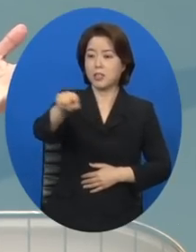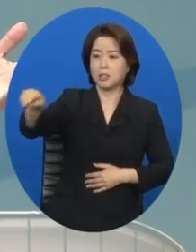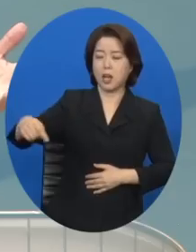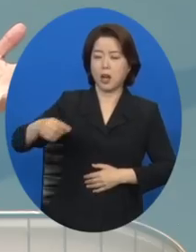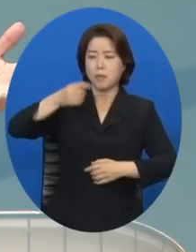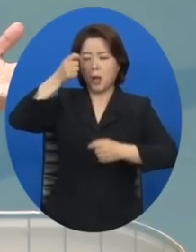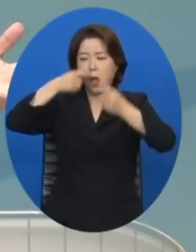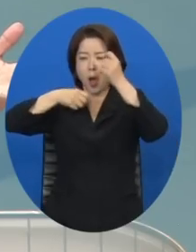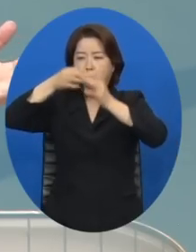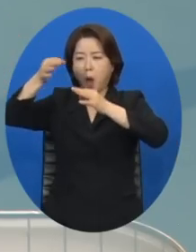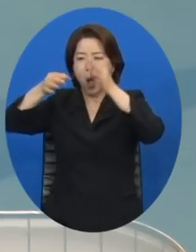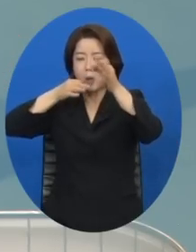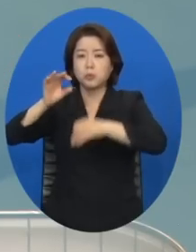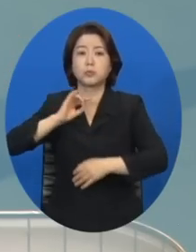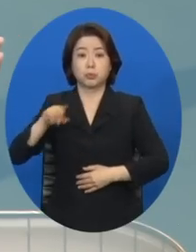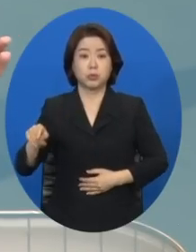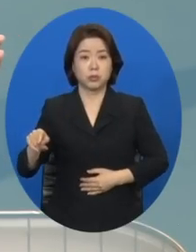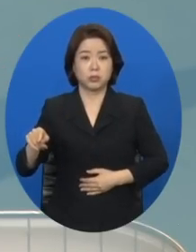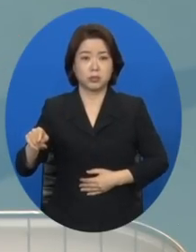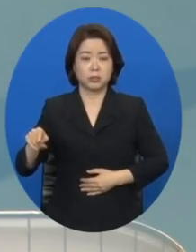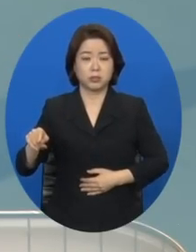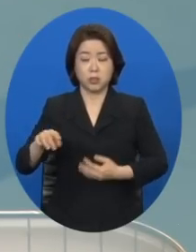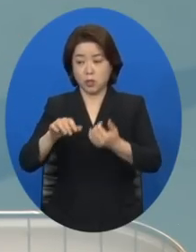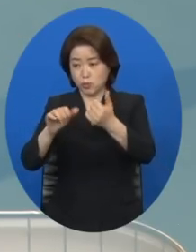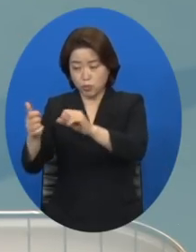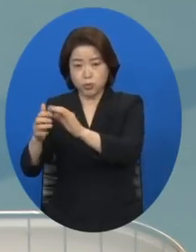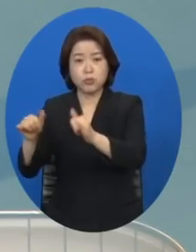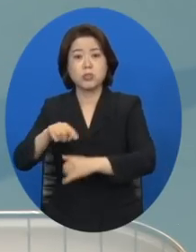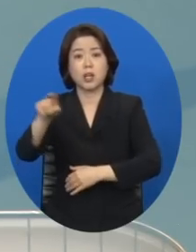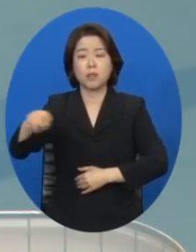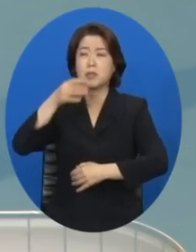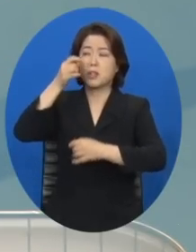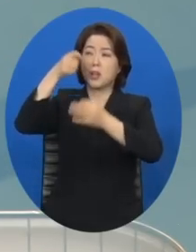울부짖 습니다 희생된 사람들의